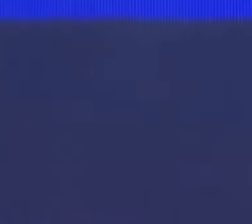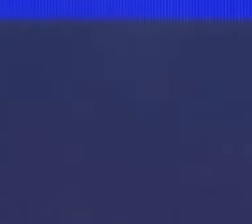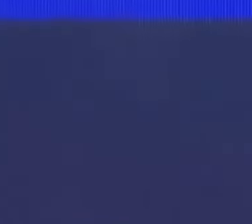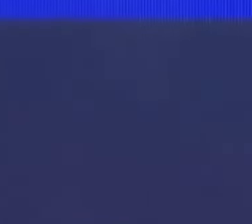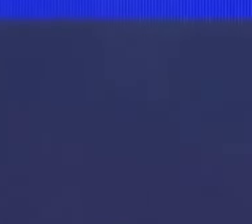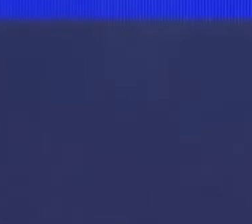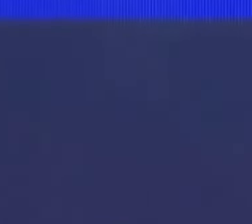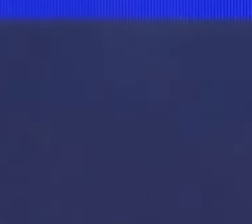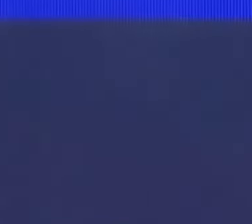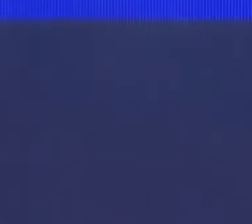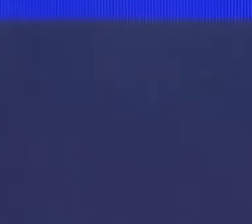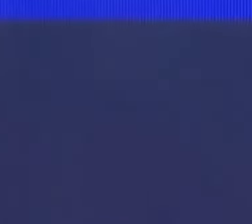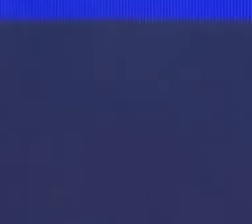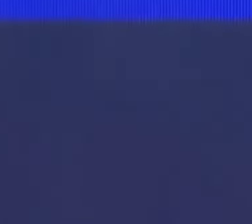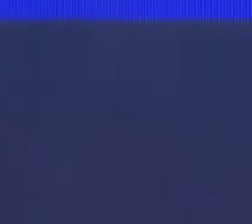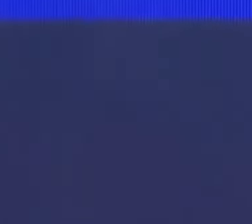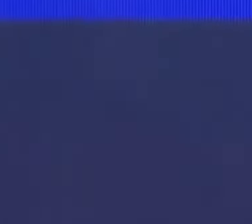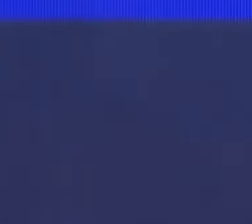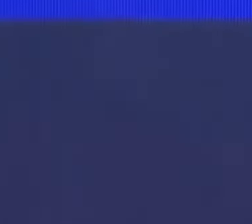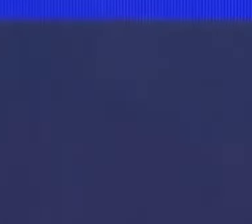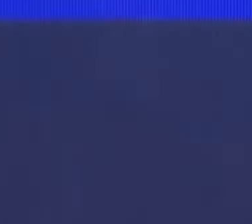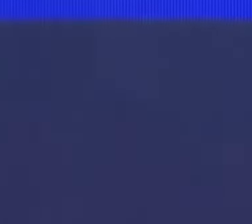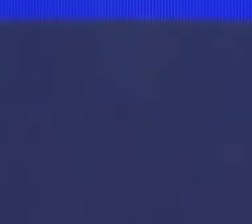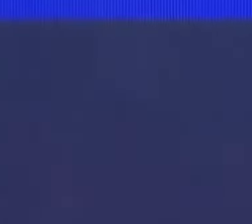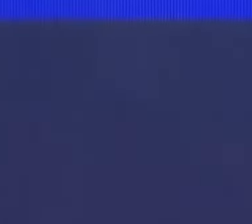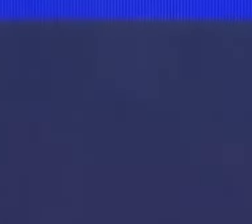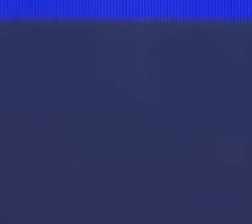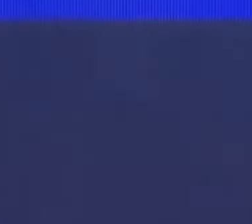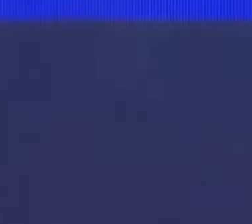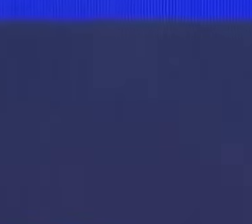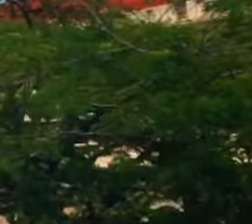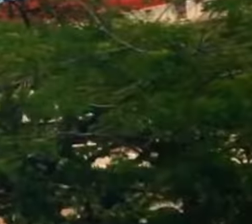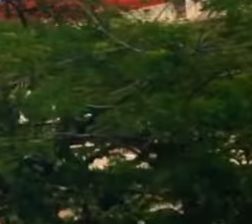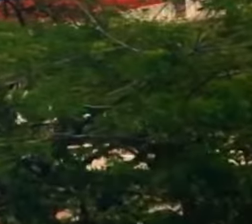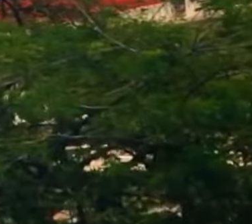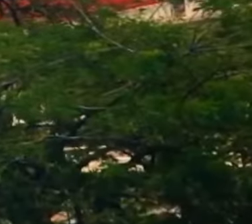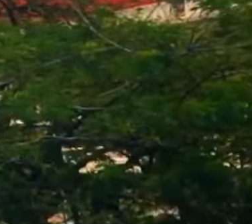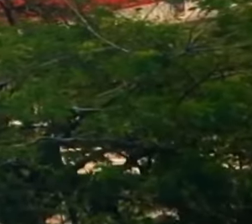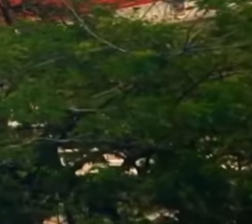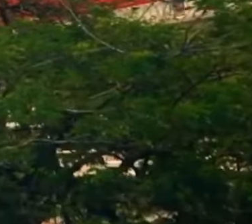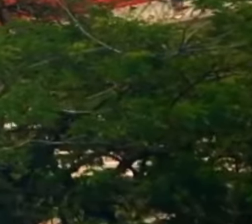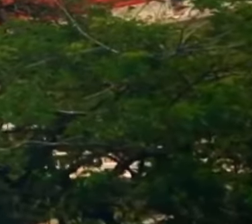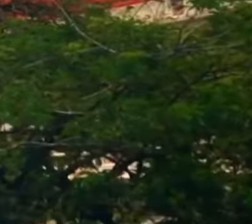Boleh? Boleh? Jadi kita kena pastikan.